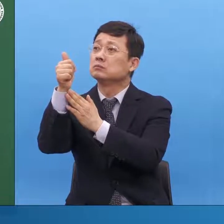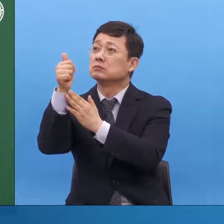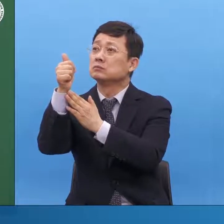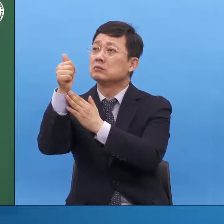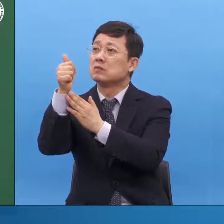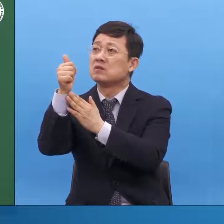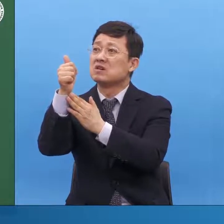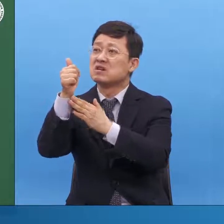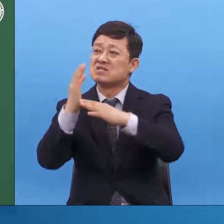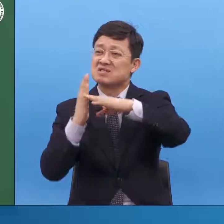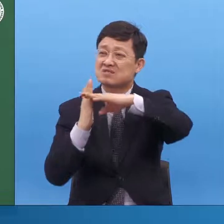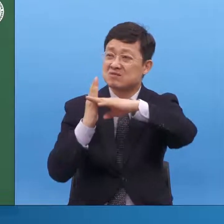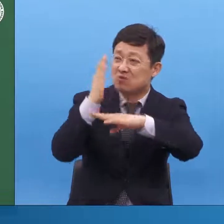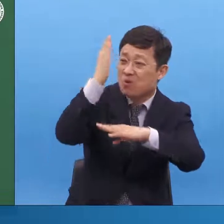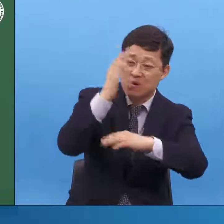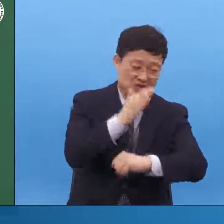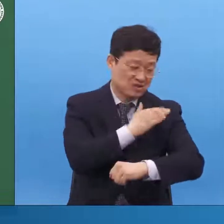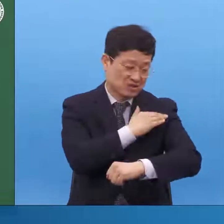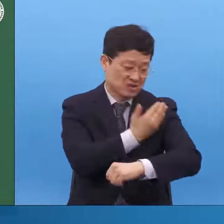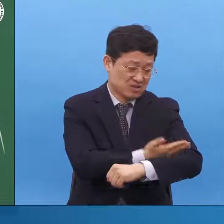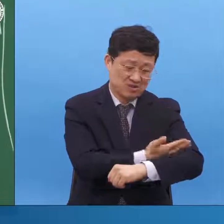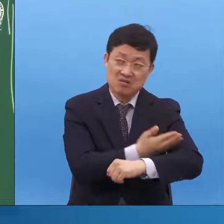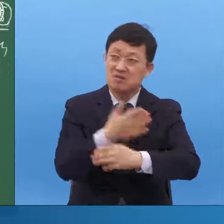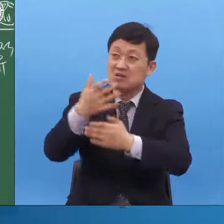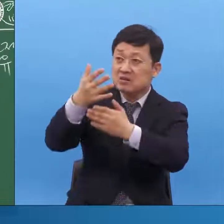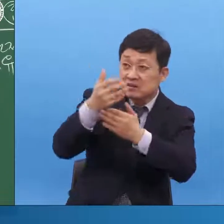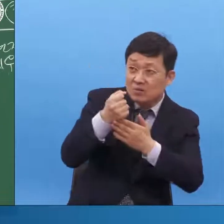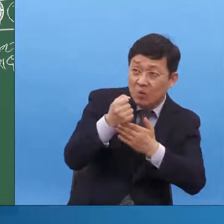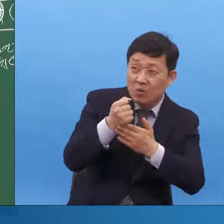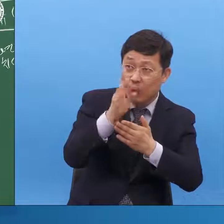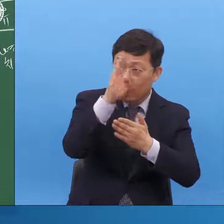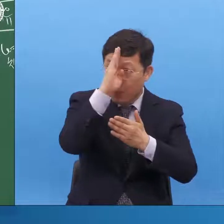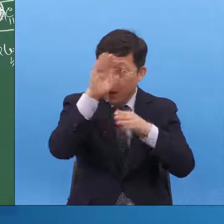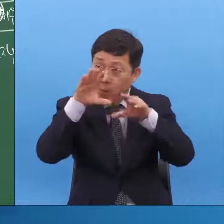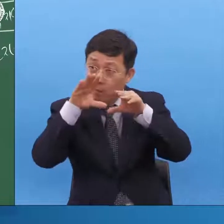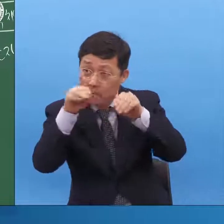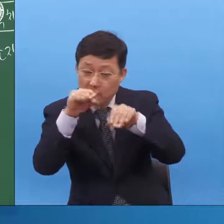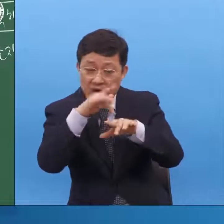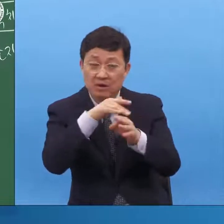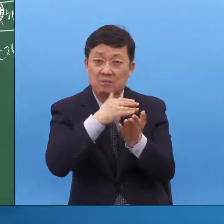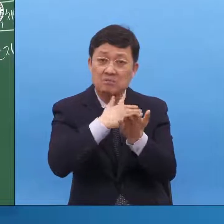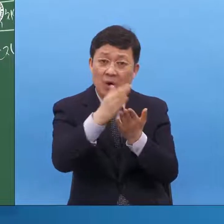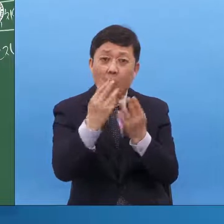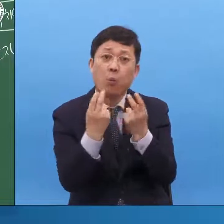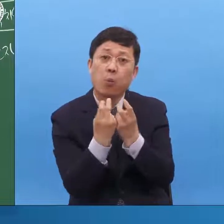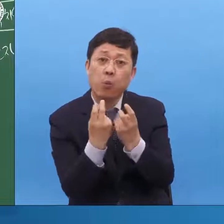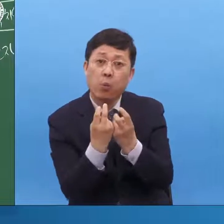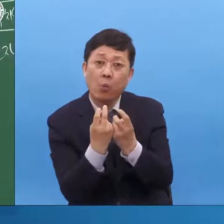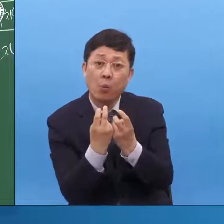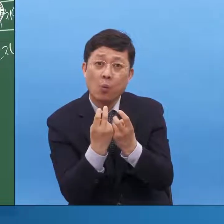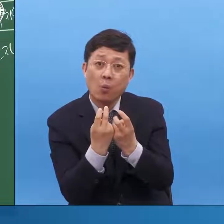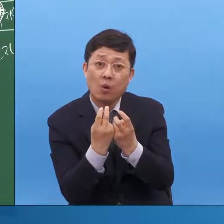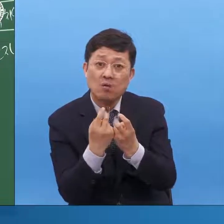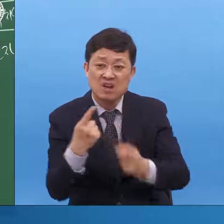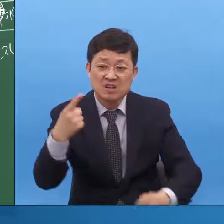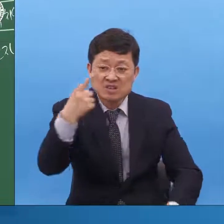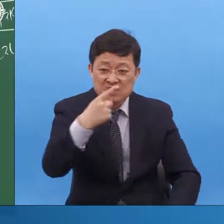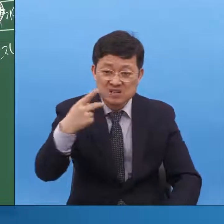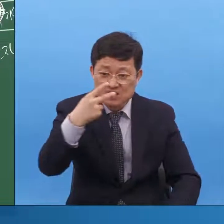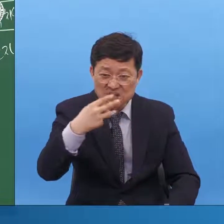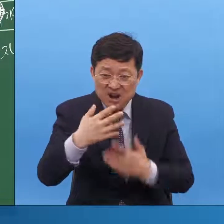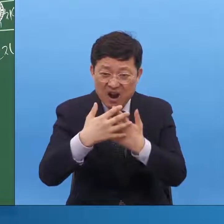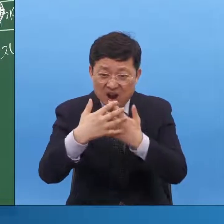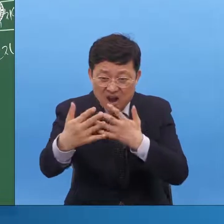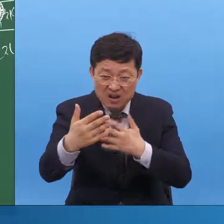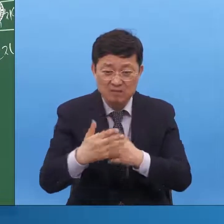초자연적인 치유를 일으키셨습니까? That how did Jesus raise these supernatural healings? 많은 분자 어떻게 몇천 명을 먹이셨습니까? And so and